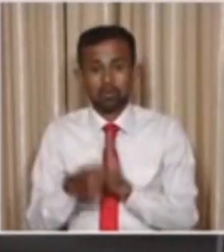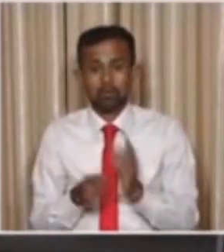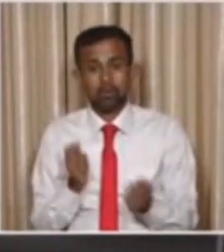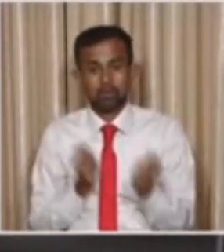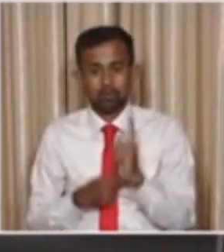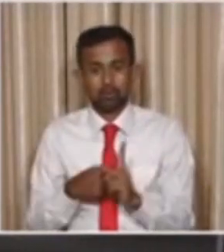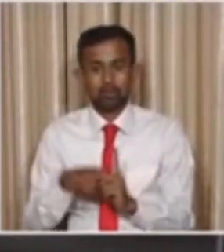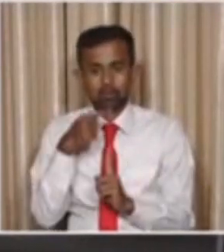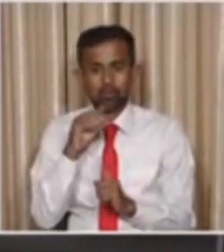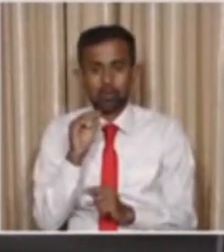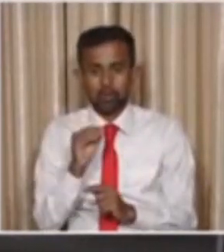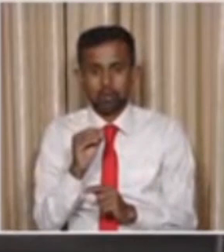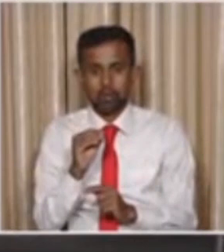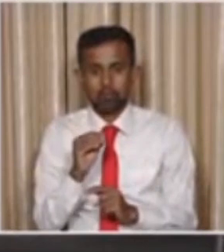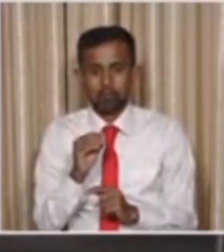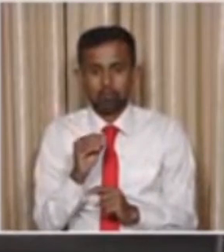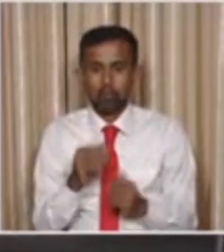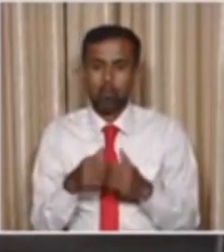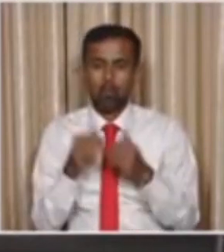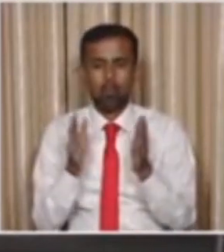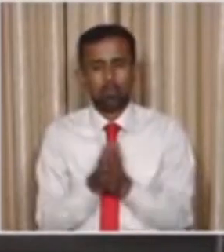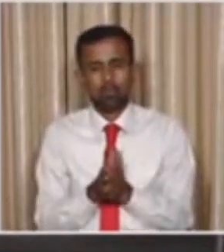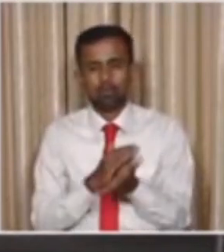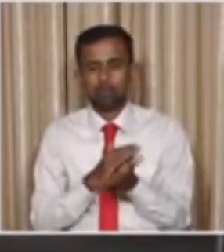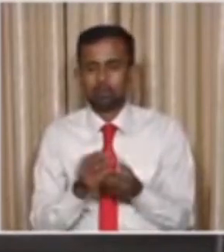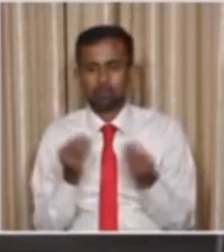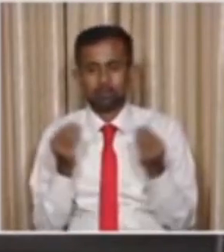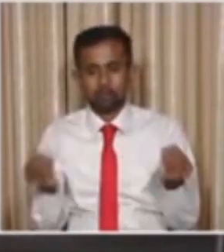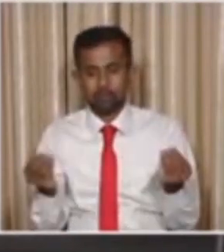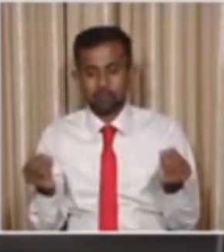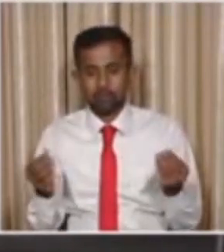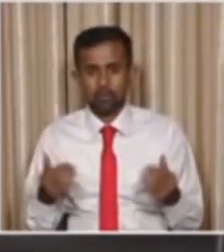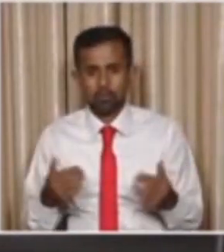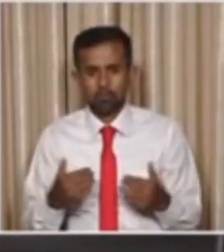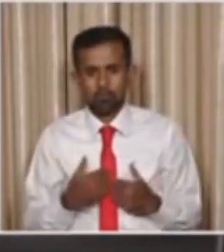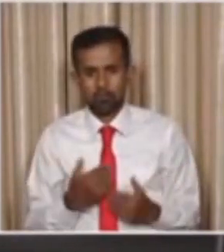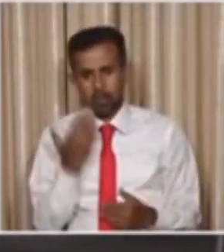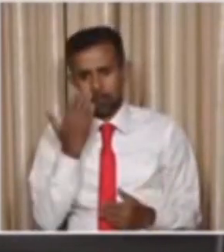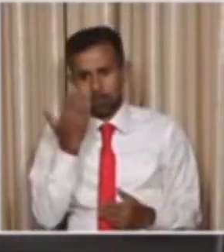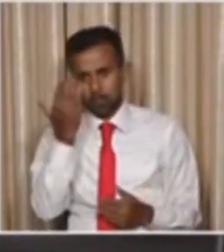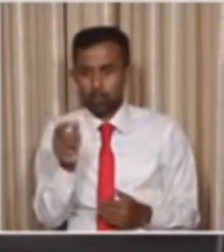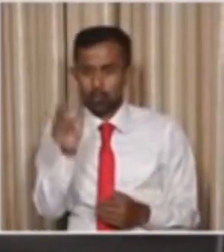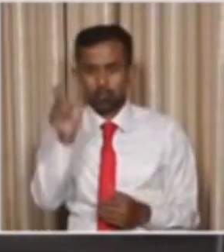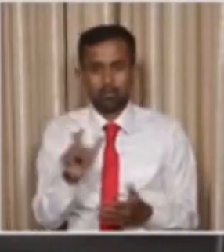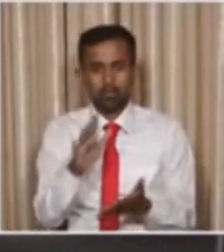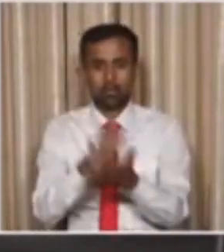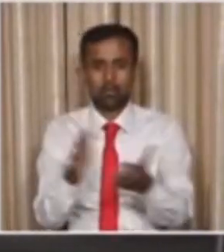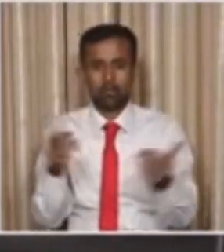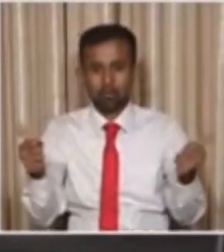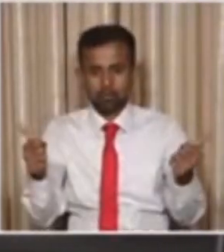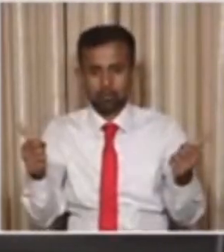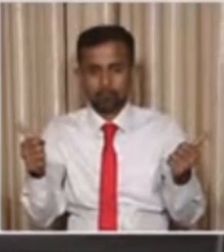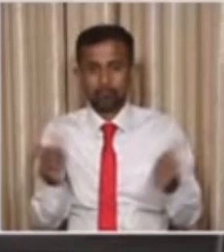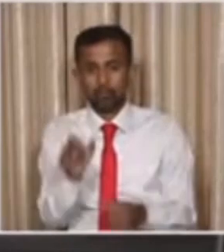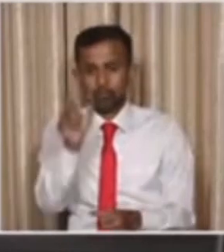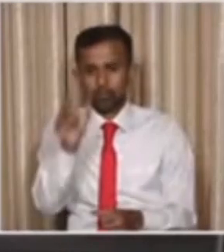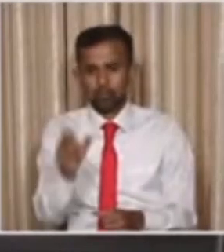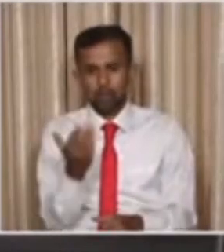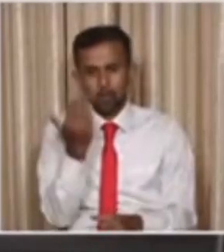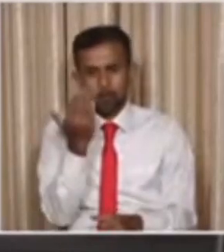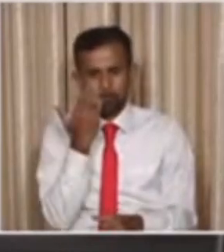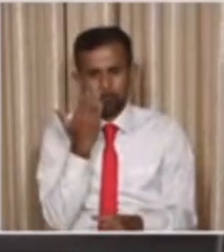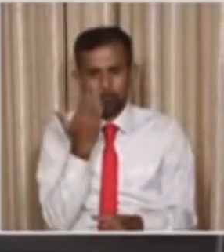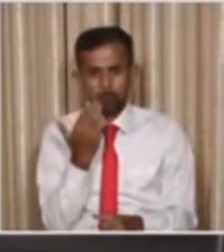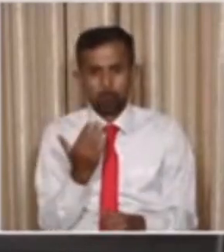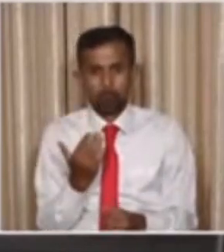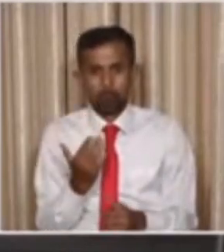दीवन करना सविधान मंत्री मणि ओण तक मैं रेडी हे मटपे उबतुमा सत्वा उबतुम बेड